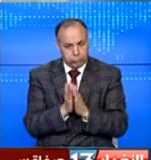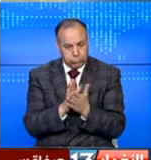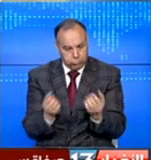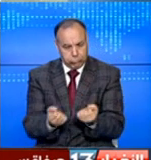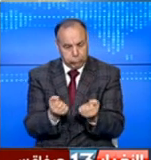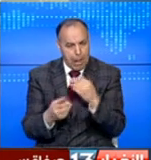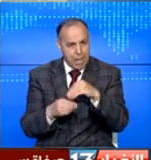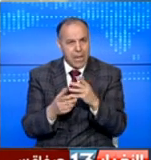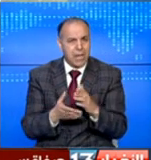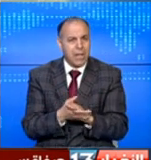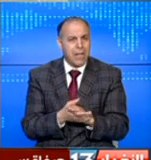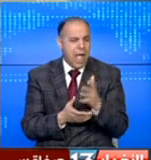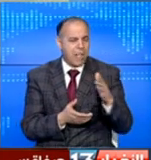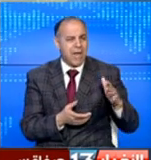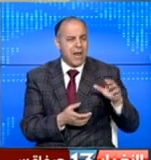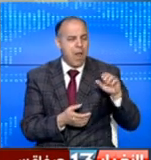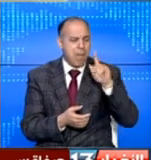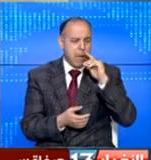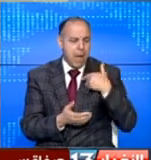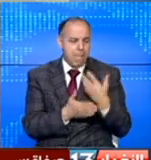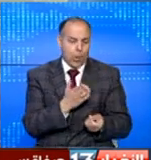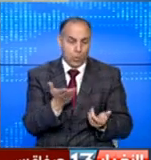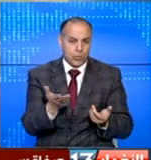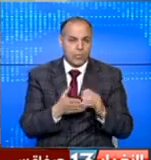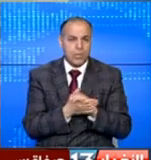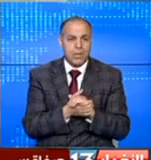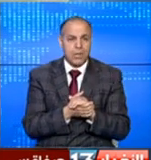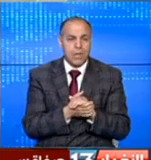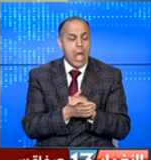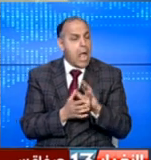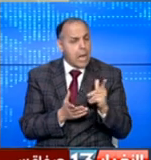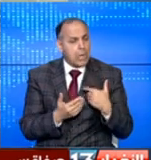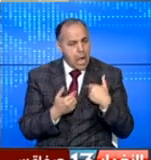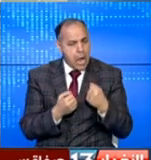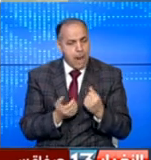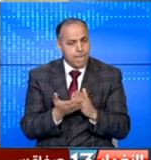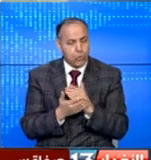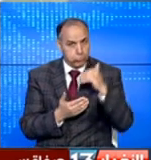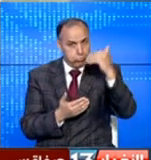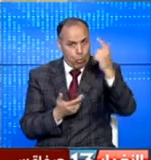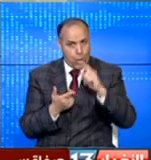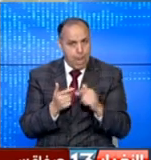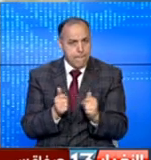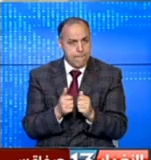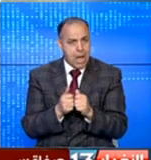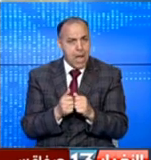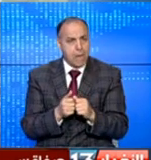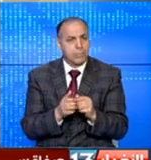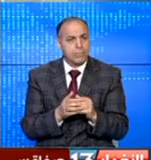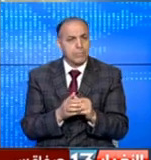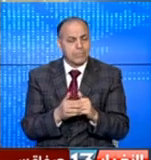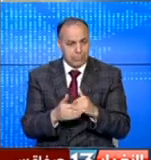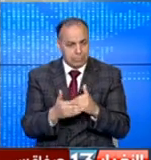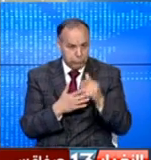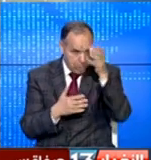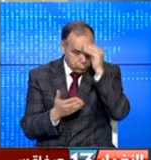اللي نتفقوا فيها، نقوموا بمشاريع مشتركه مع بعضنا، ولما لا عندنا مشروع طموح جدا مع هيئه الدعم في القريه